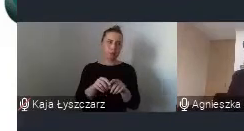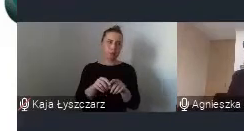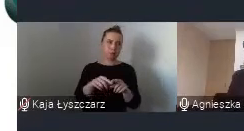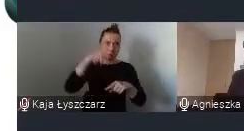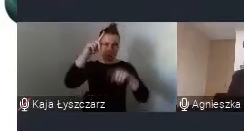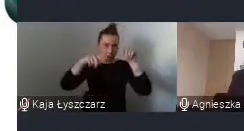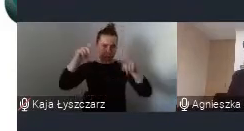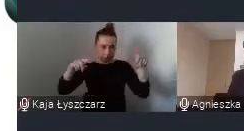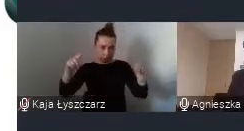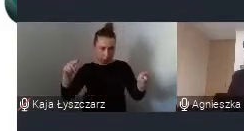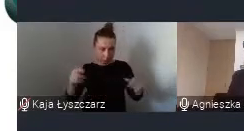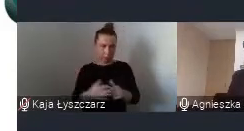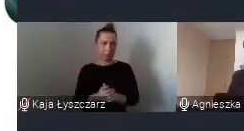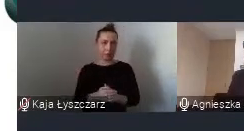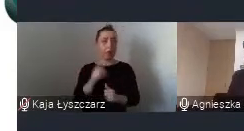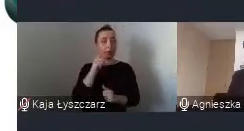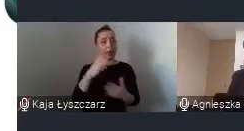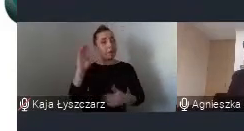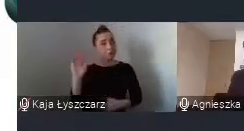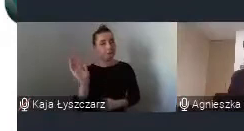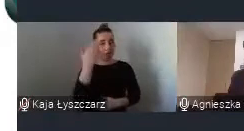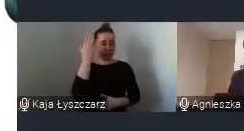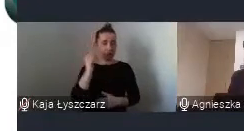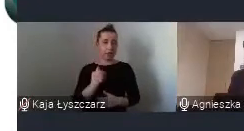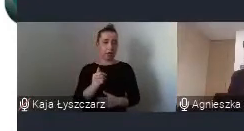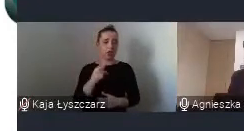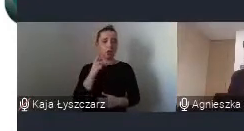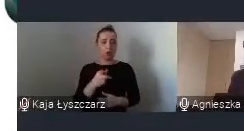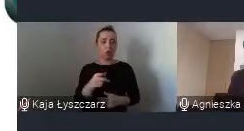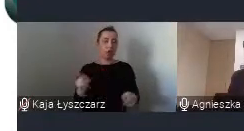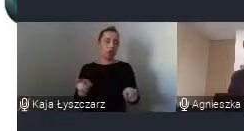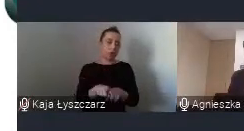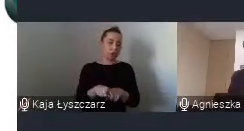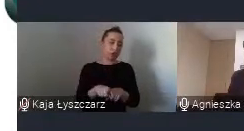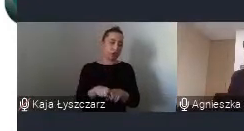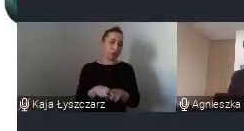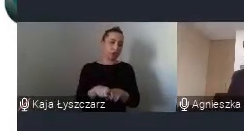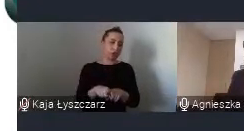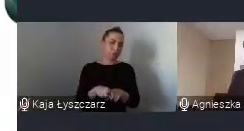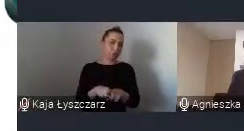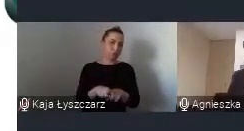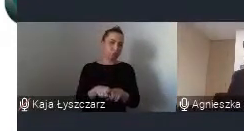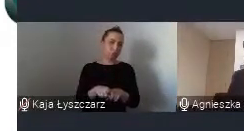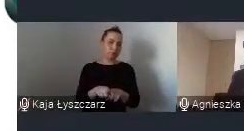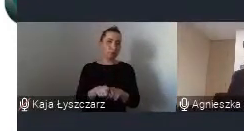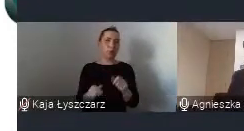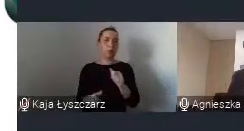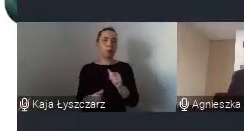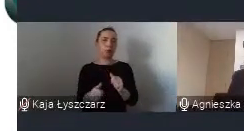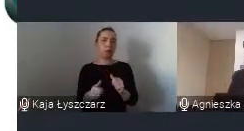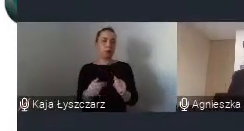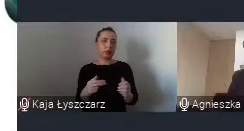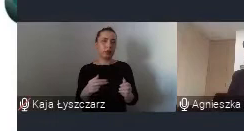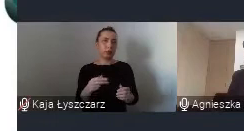I te wyzwania także stanowią przedmiot naszej uwagi. Staramy się gromadzić doświadczenia